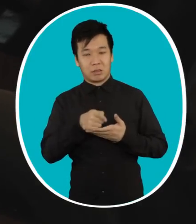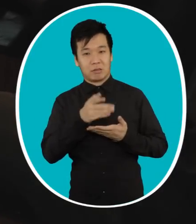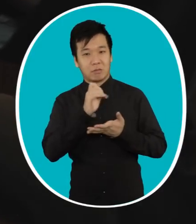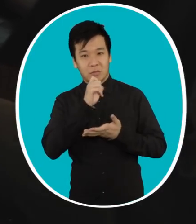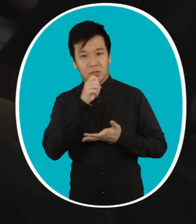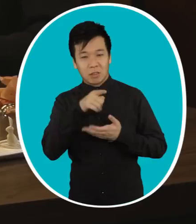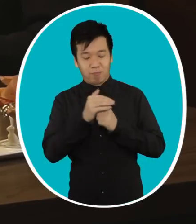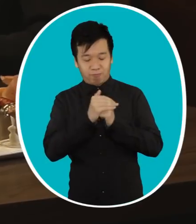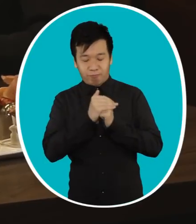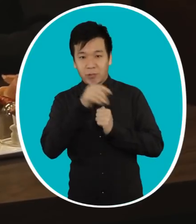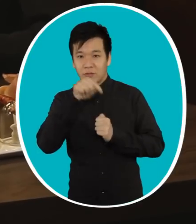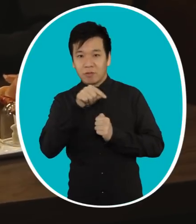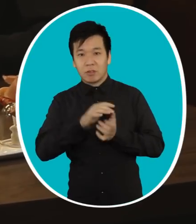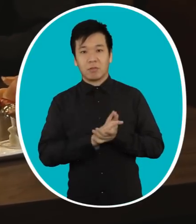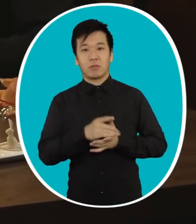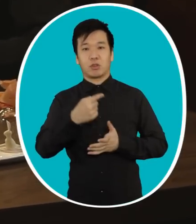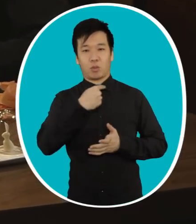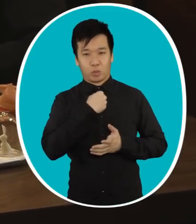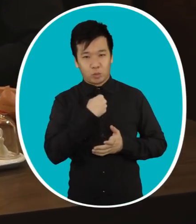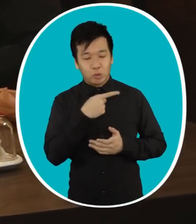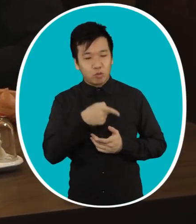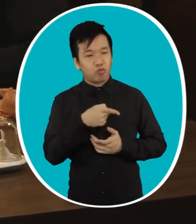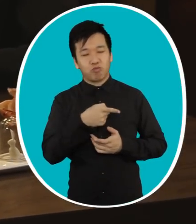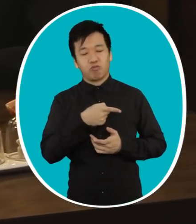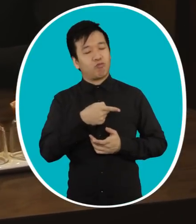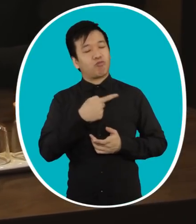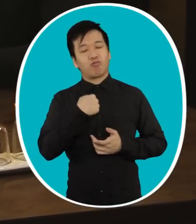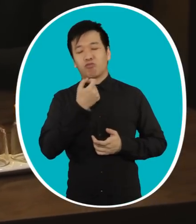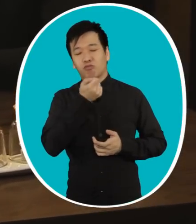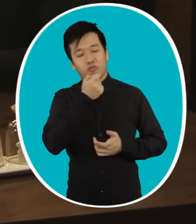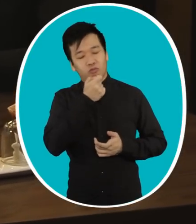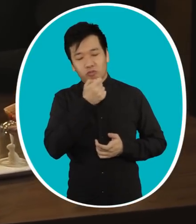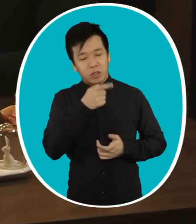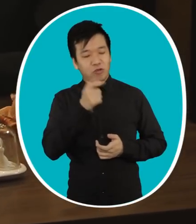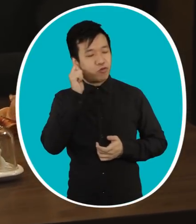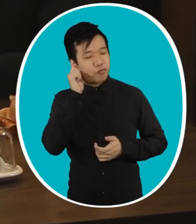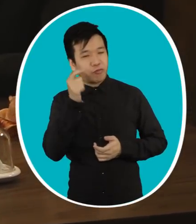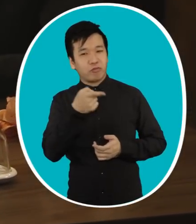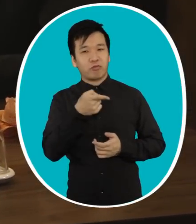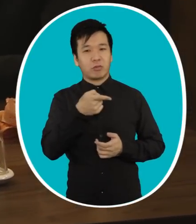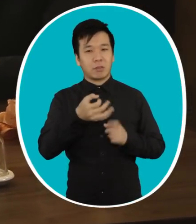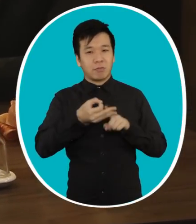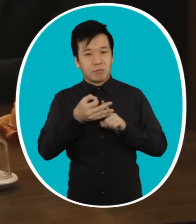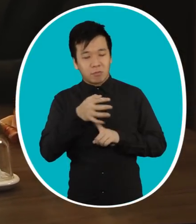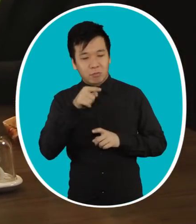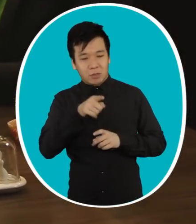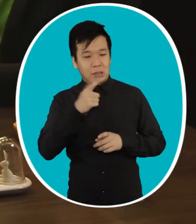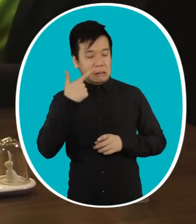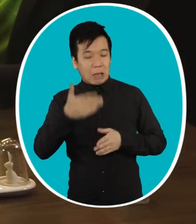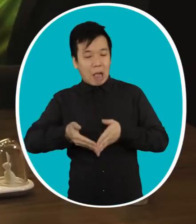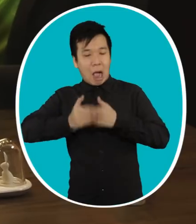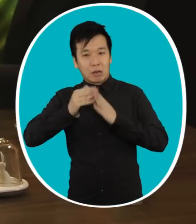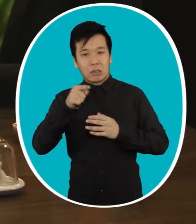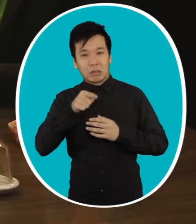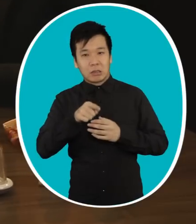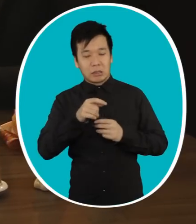帶有祝福嘅曲奇餅。咁呢個係我好欣賞嘅一個女孩子，佢開嘅新開嘅一個店鋪做嘅。呢、